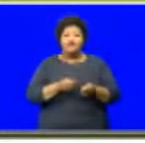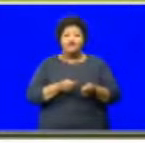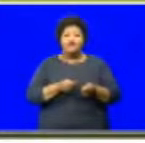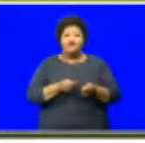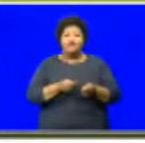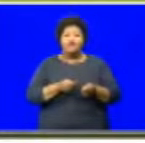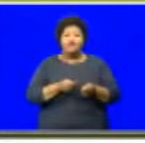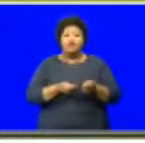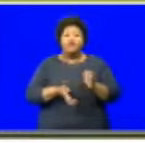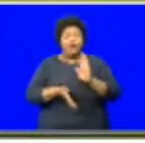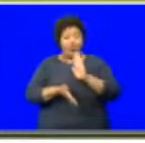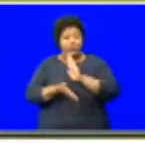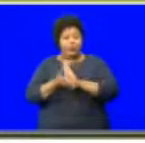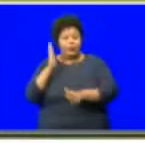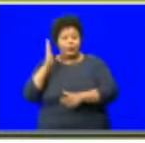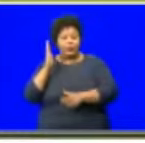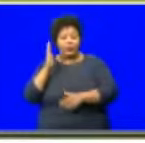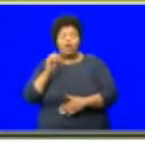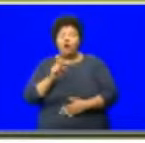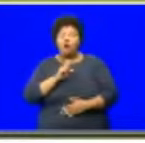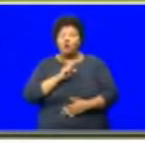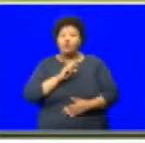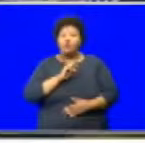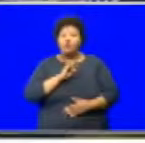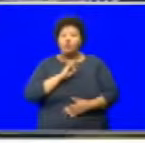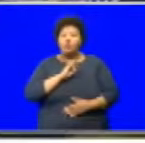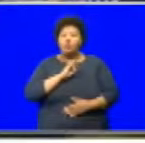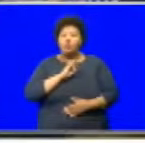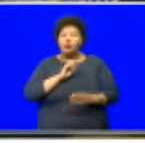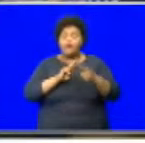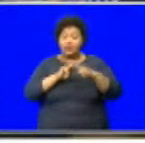TV kutemidlalo, ngilinda Dlamini eMalkens.